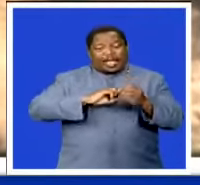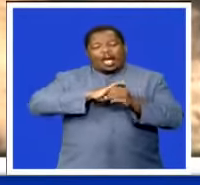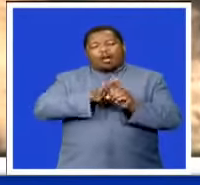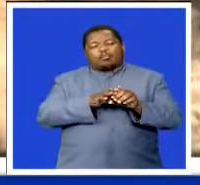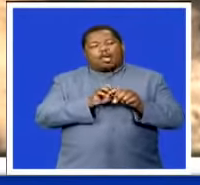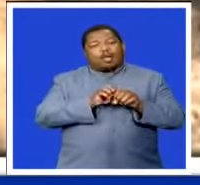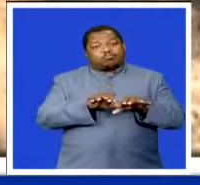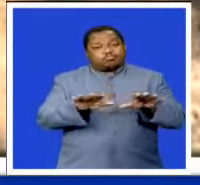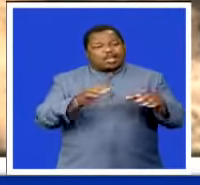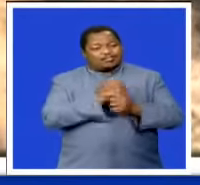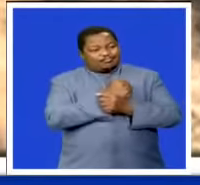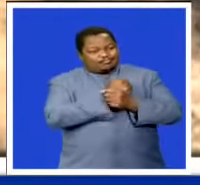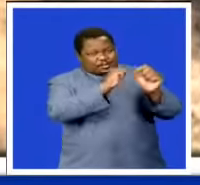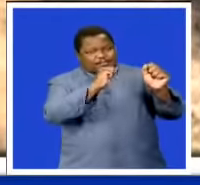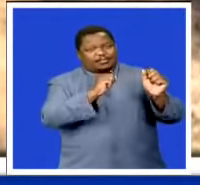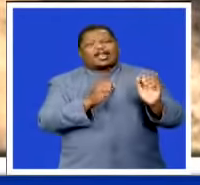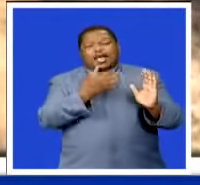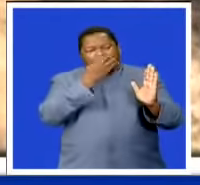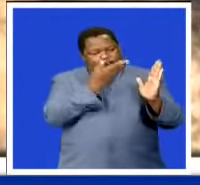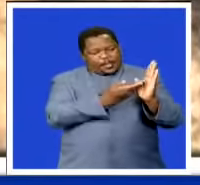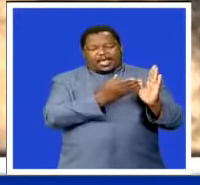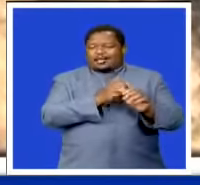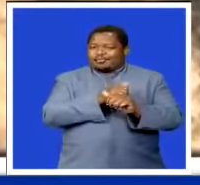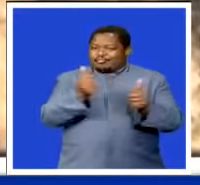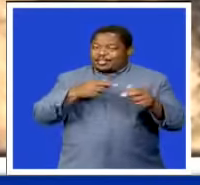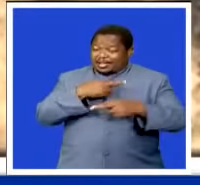kakhulu. Butsala lengingabusho sisilamhlamba yathi